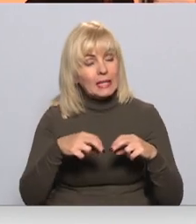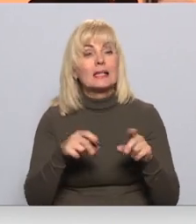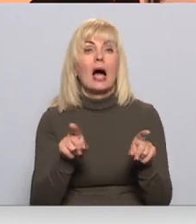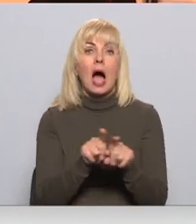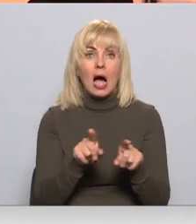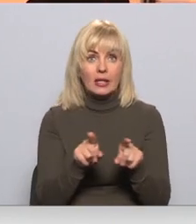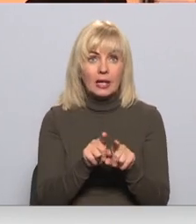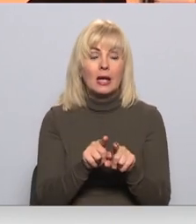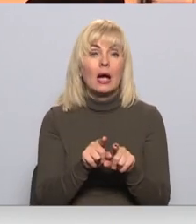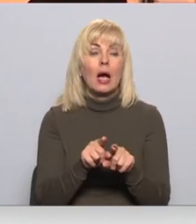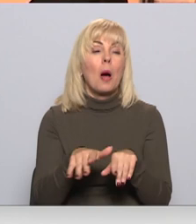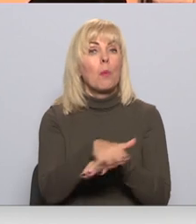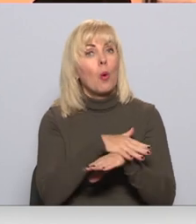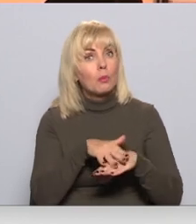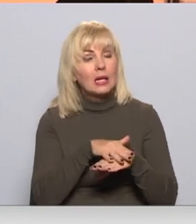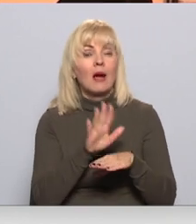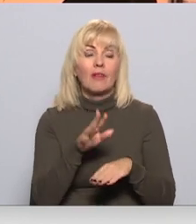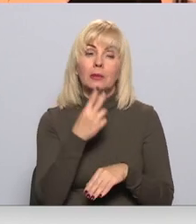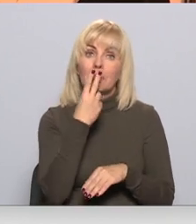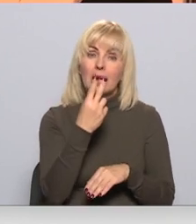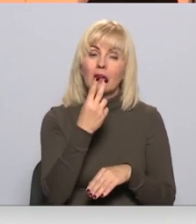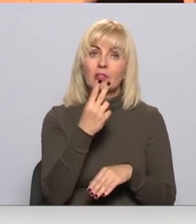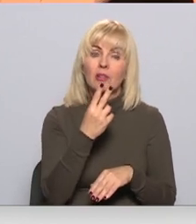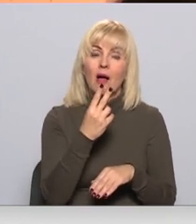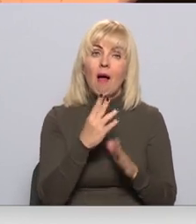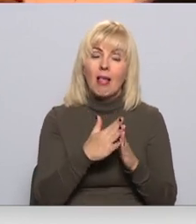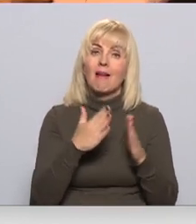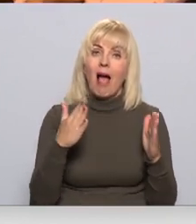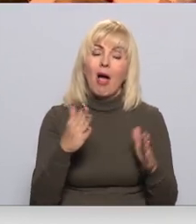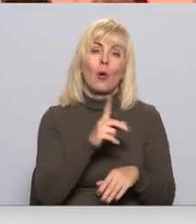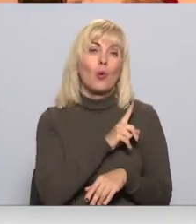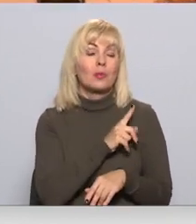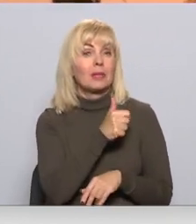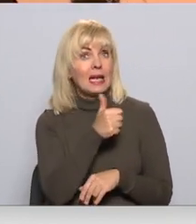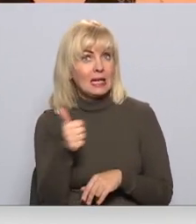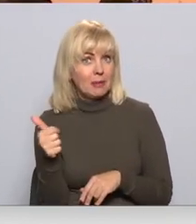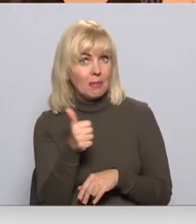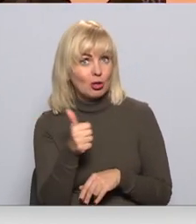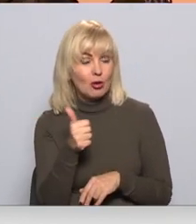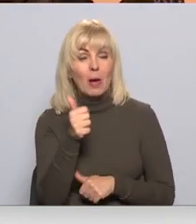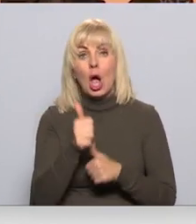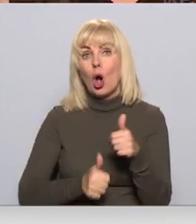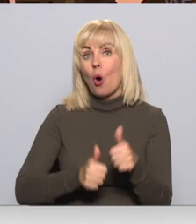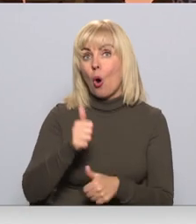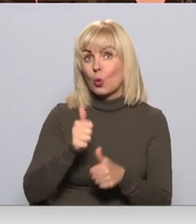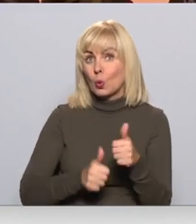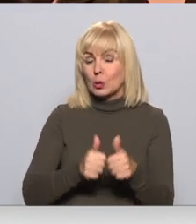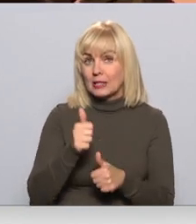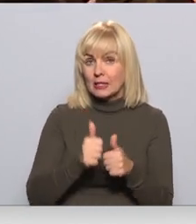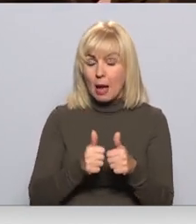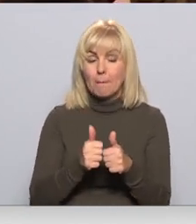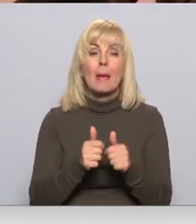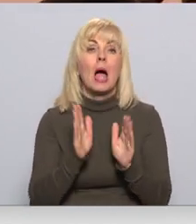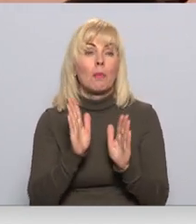vien, ka publika varētu pievērst lielāku uzmanību arī īpašajam konkursam,